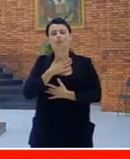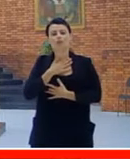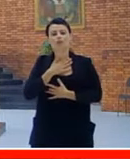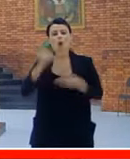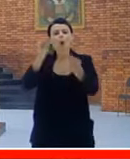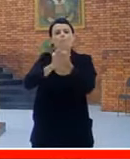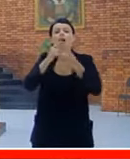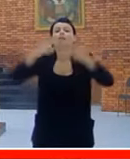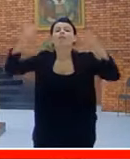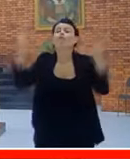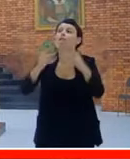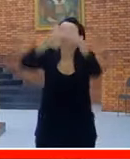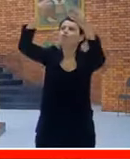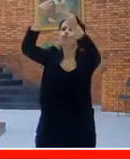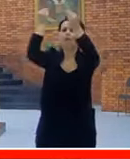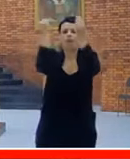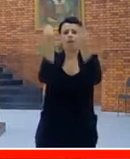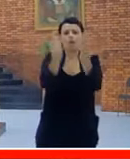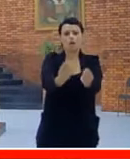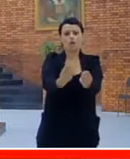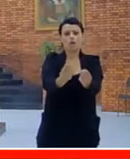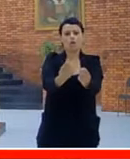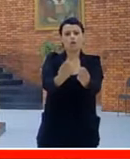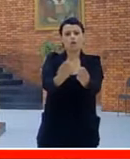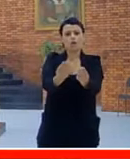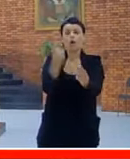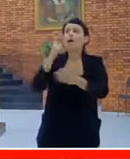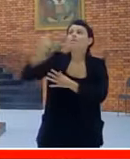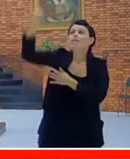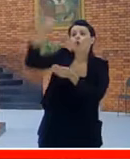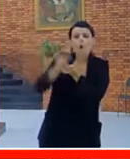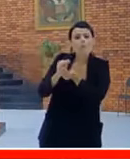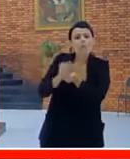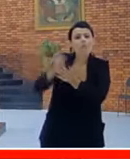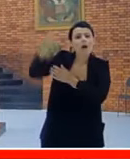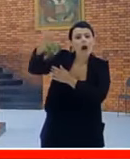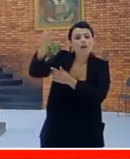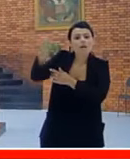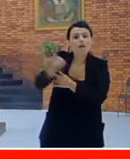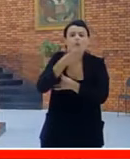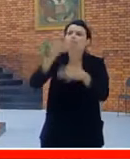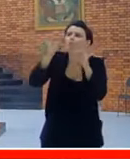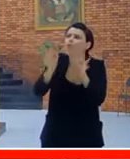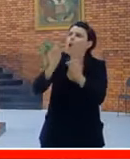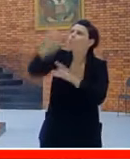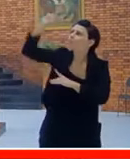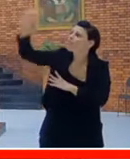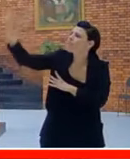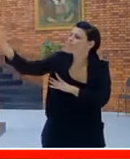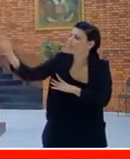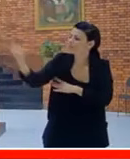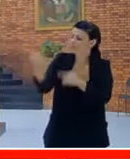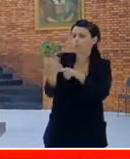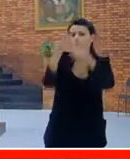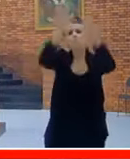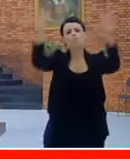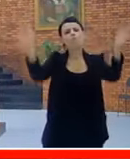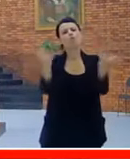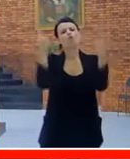quello vero. Infatti il pane di Dio è colui che discende dal cielo e dà la vita al